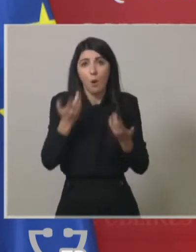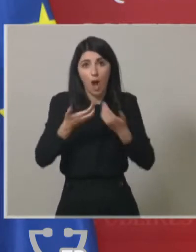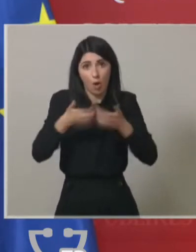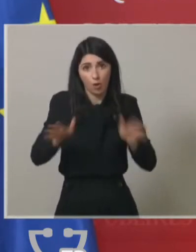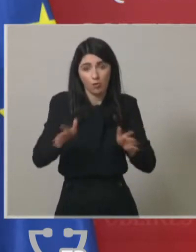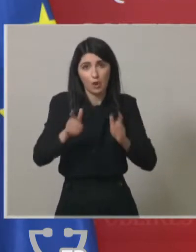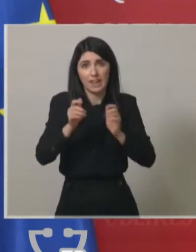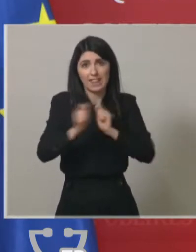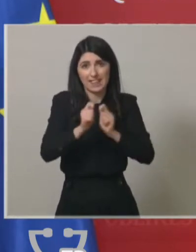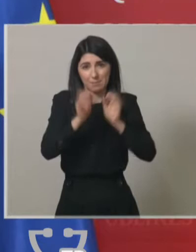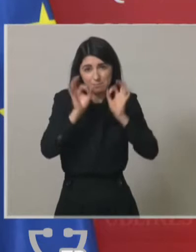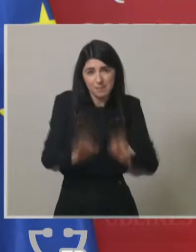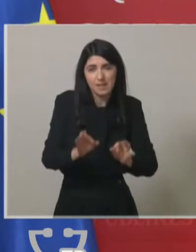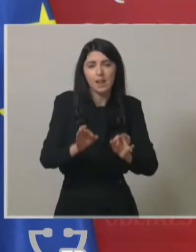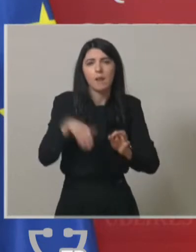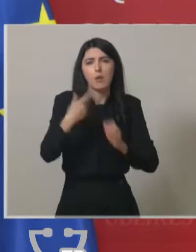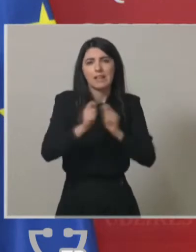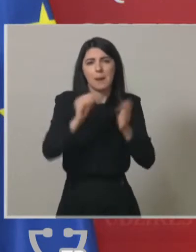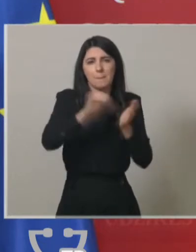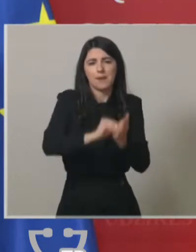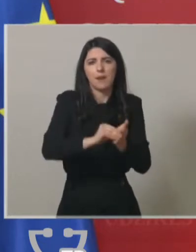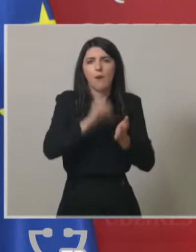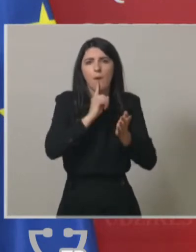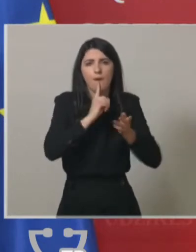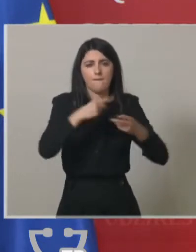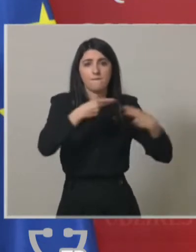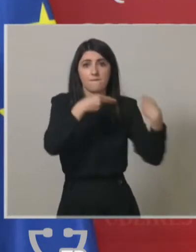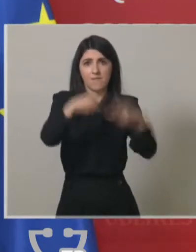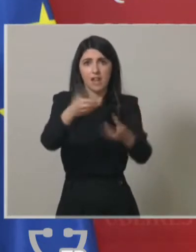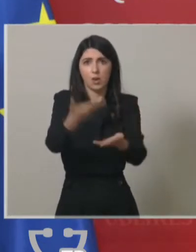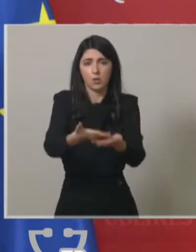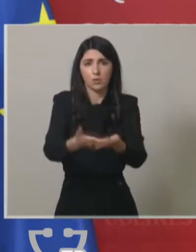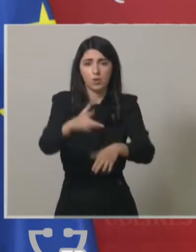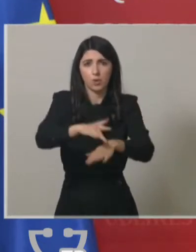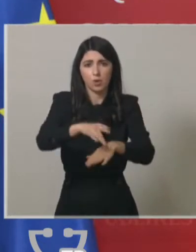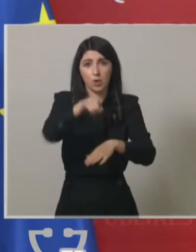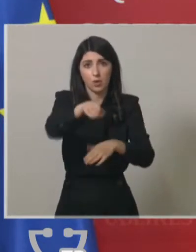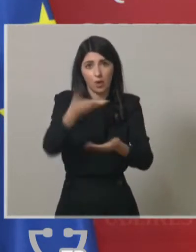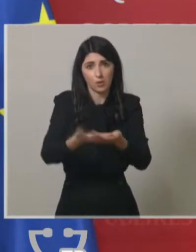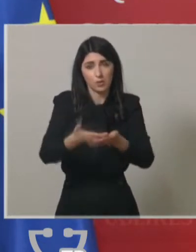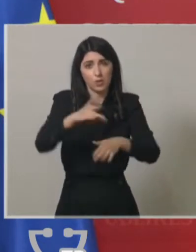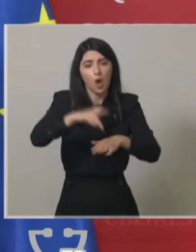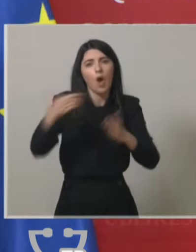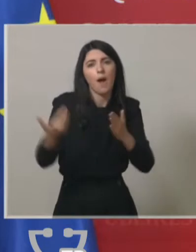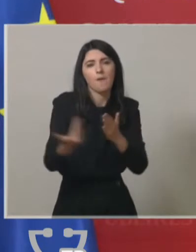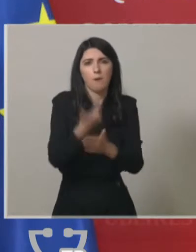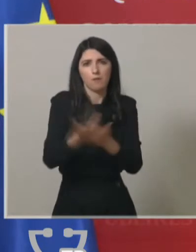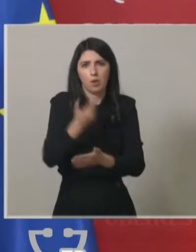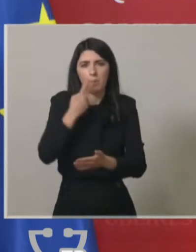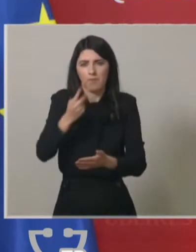термините, се утврдува и термин, кој што список се враќа назад до матичниот лекар и матичниот лекар повторпат го